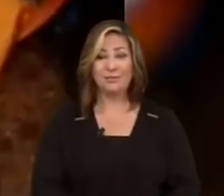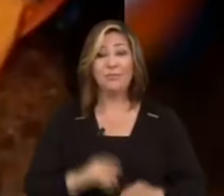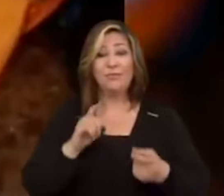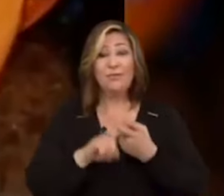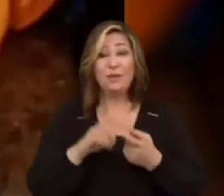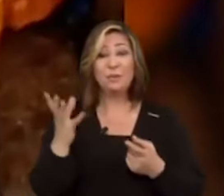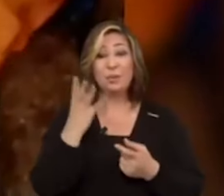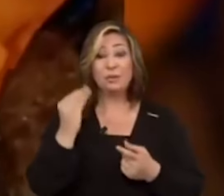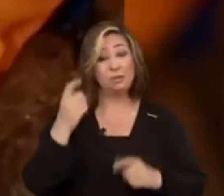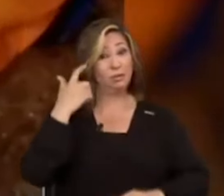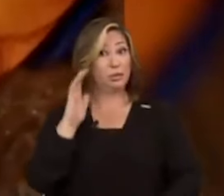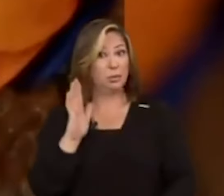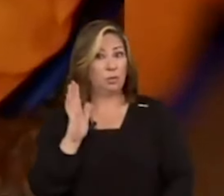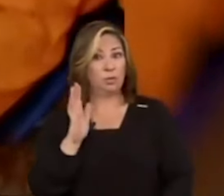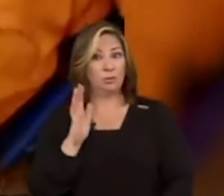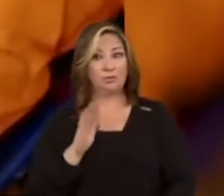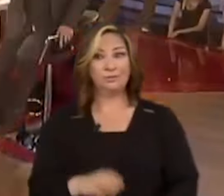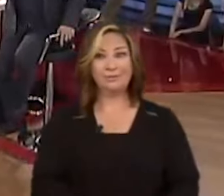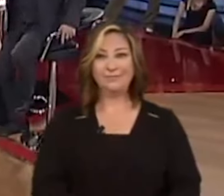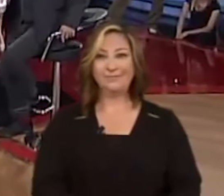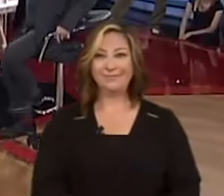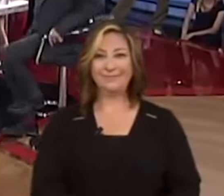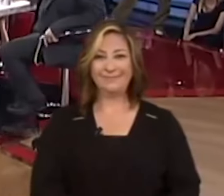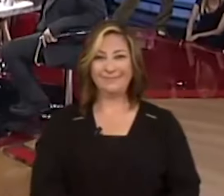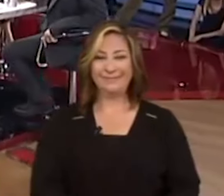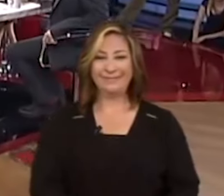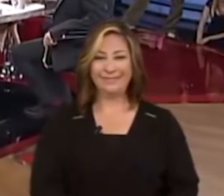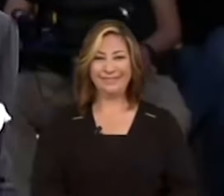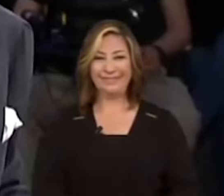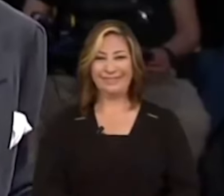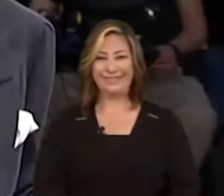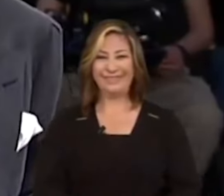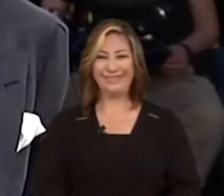Ve çok güzel şaşırıyordun. Dön.